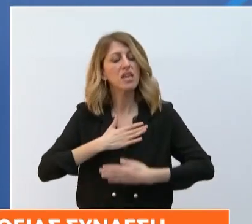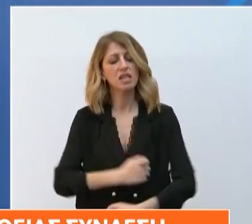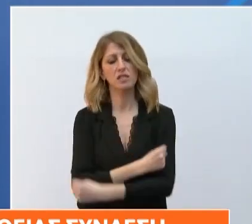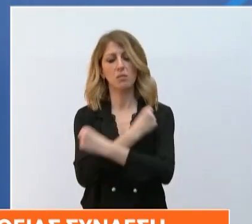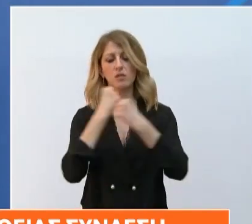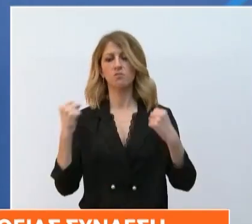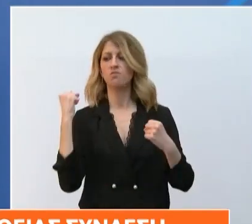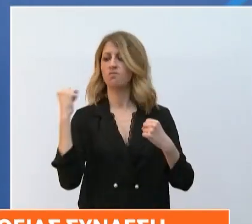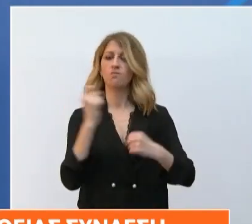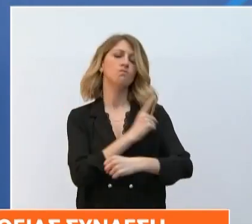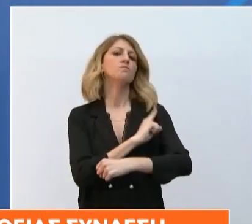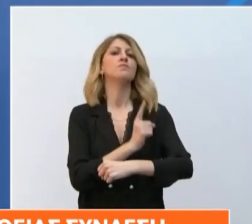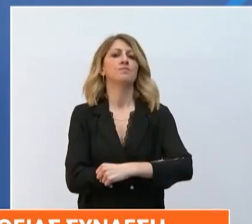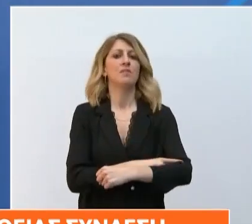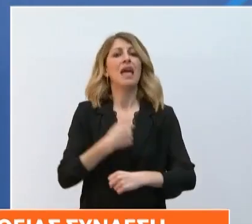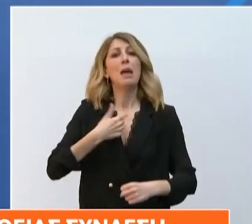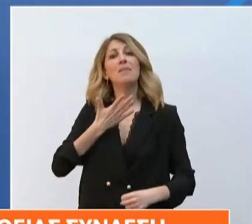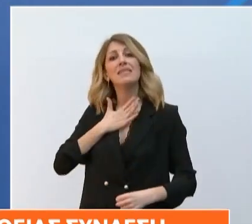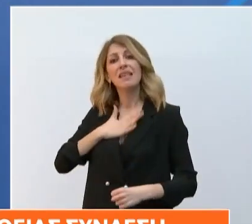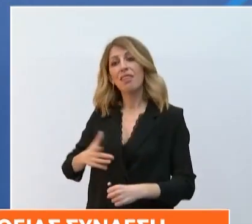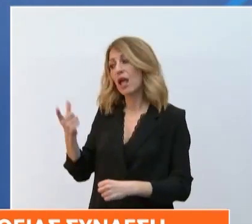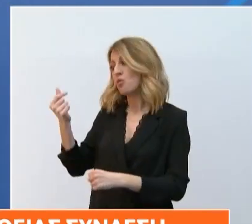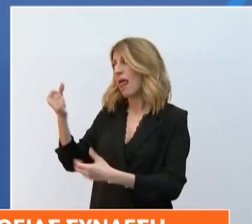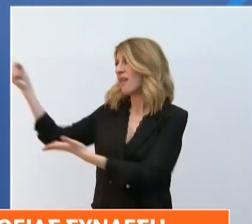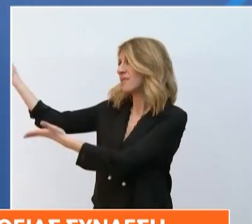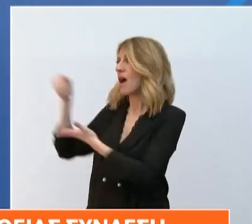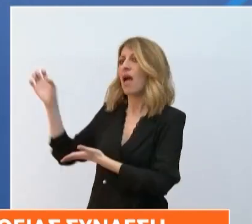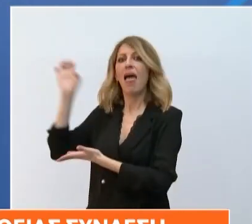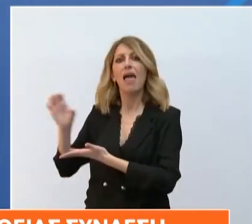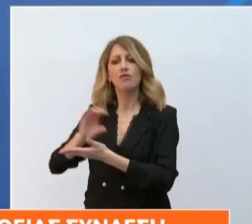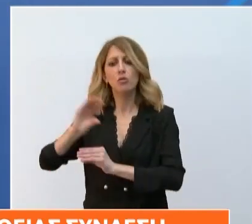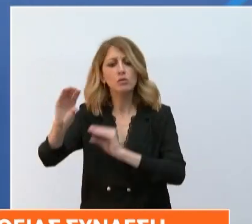ευρωπαϊκοί πόροι να διοχετεύονται σε όλο το εύρος και το πλάτος της ελληνικής οικονομίας.